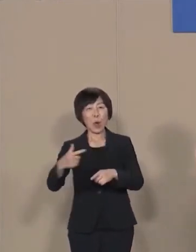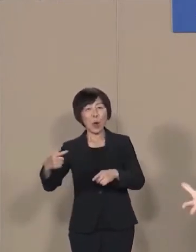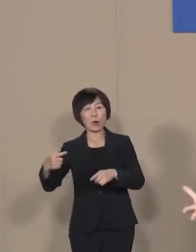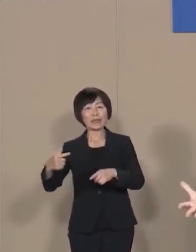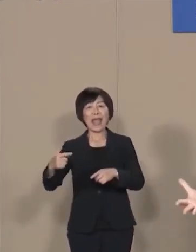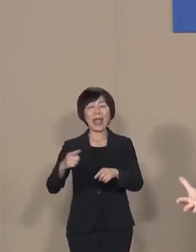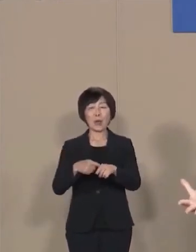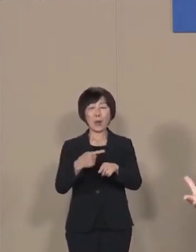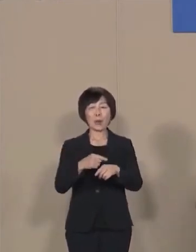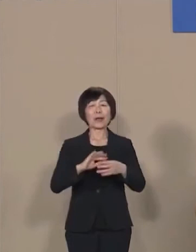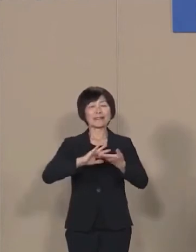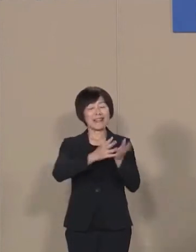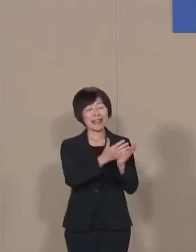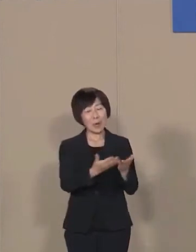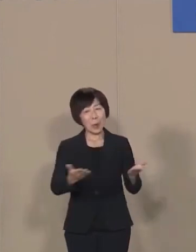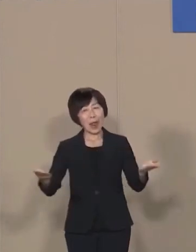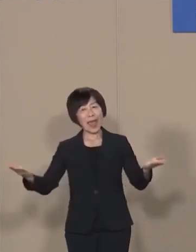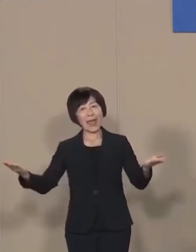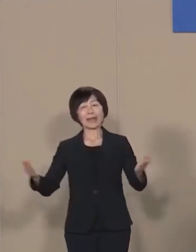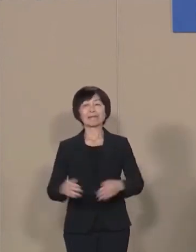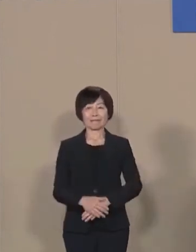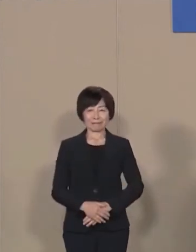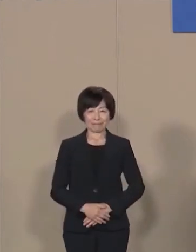咲き誇れああああああ